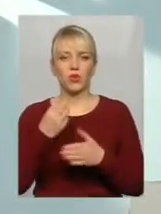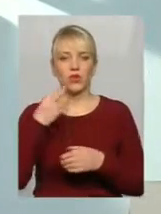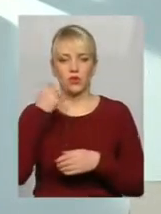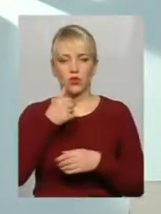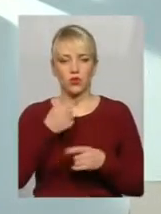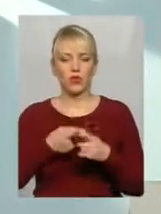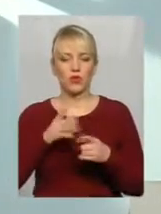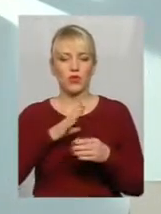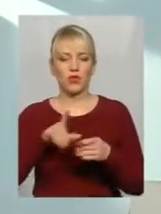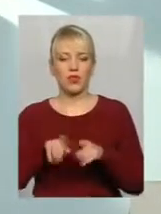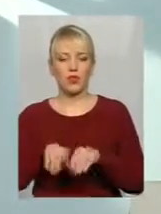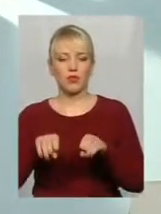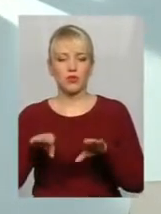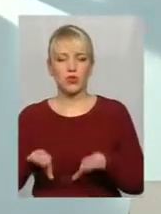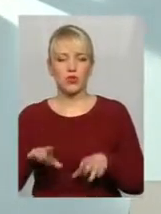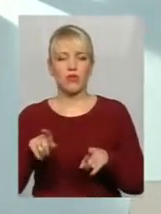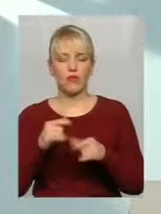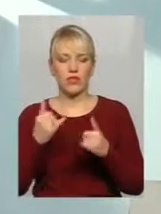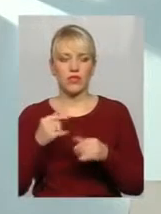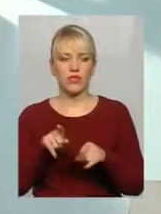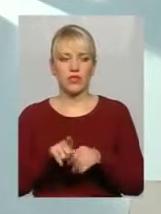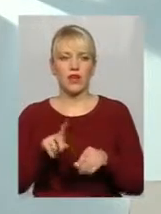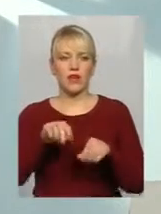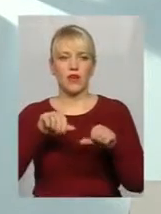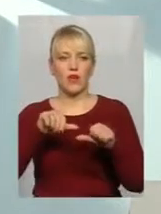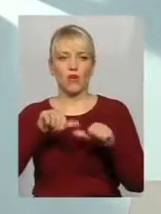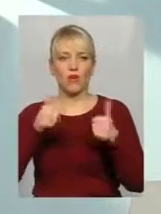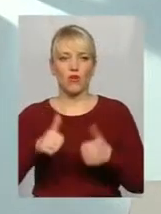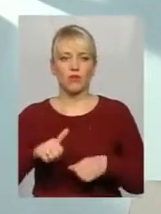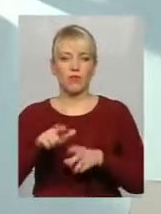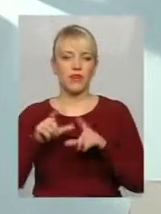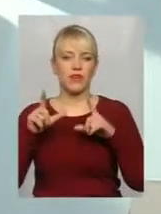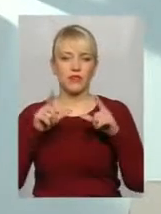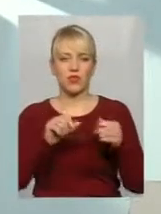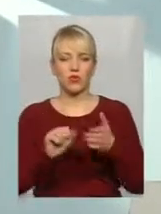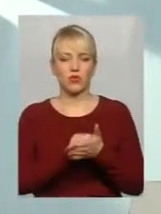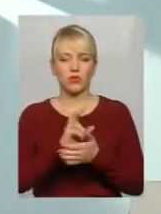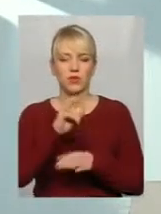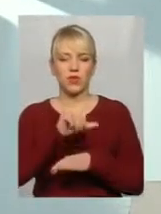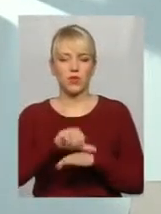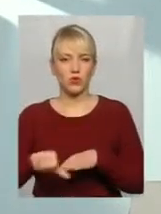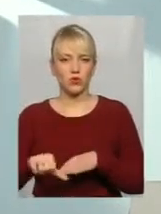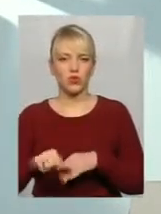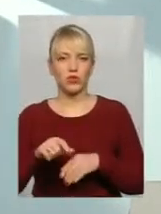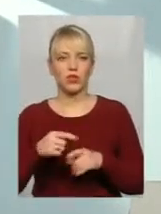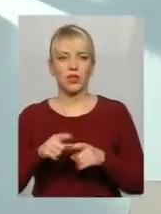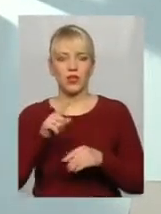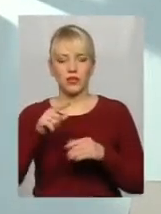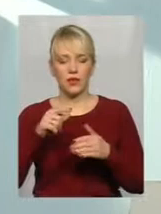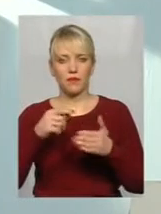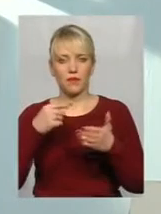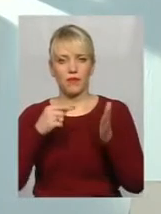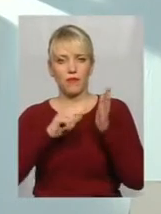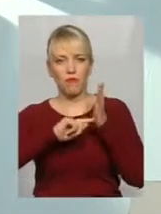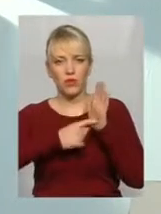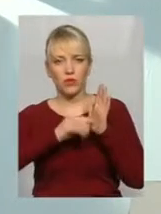зараз постанова на виїзд про оформлення виїзних документів за кордон. Там був підпункт, який визначав,